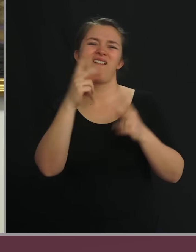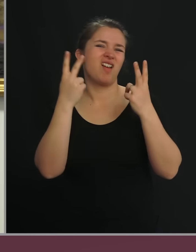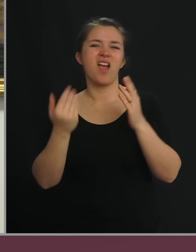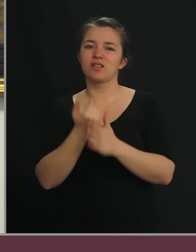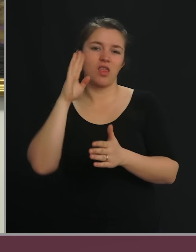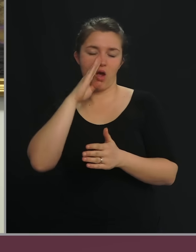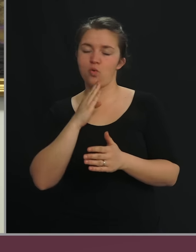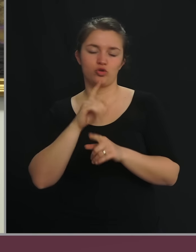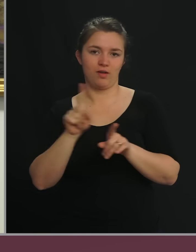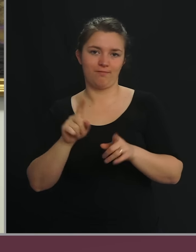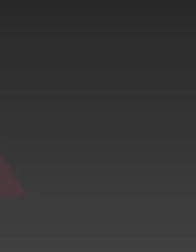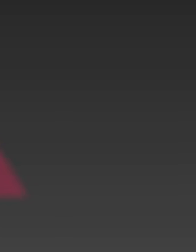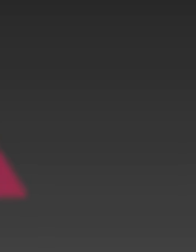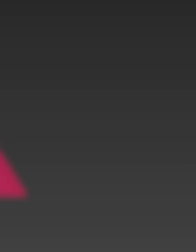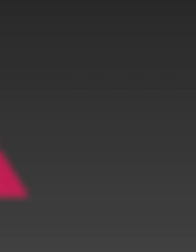Kar pa ne velja za naglušne osebe.